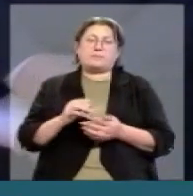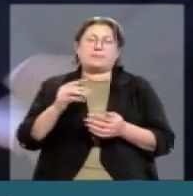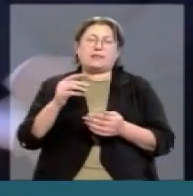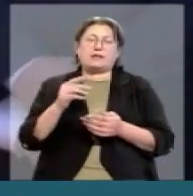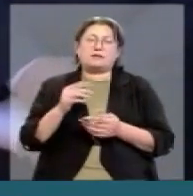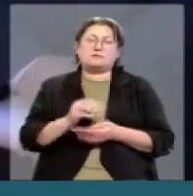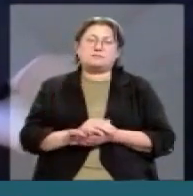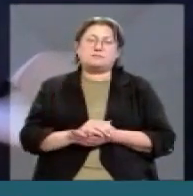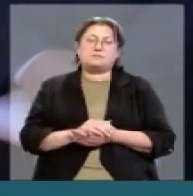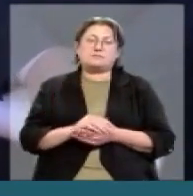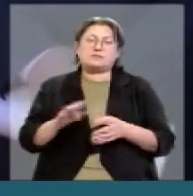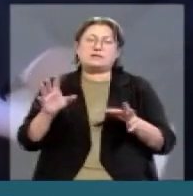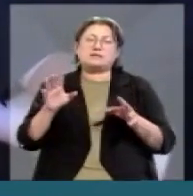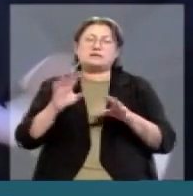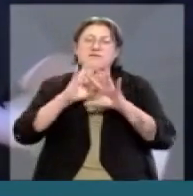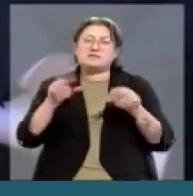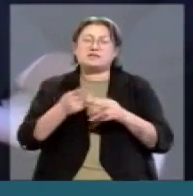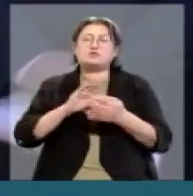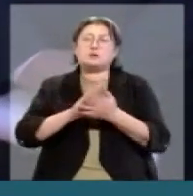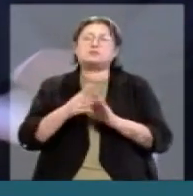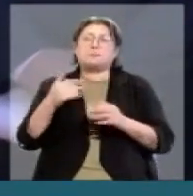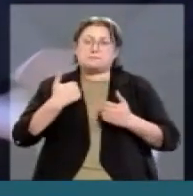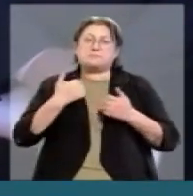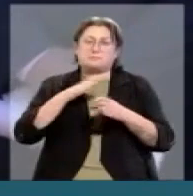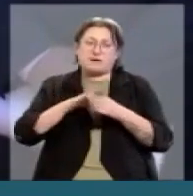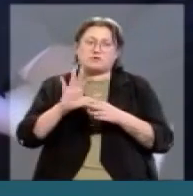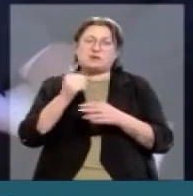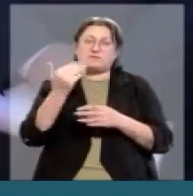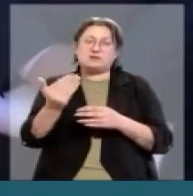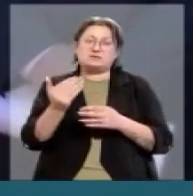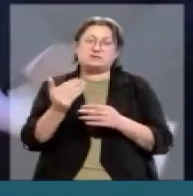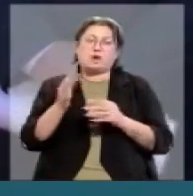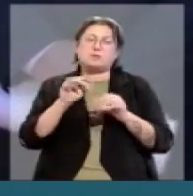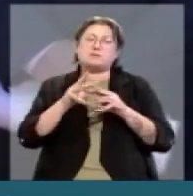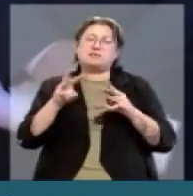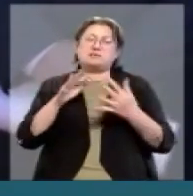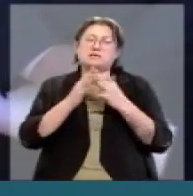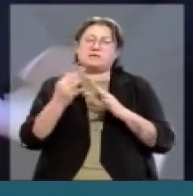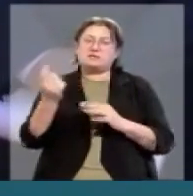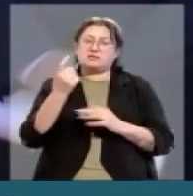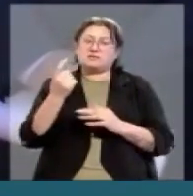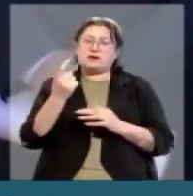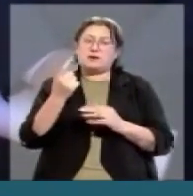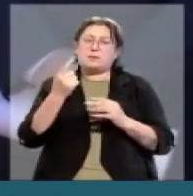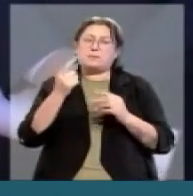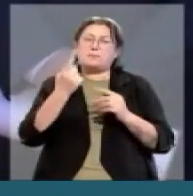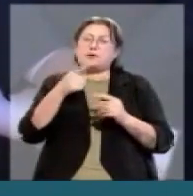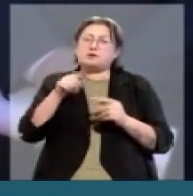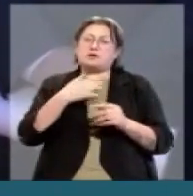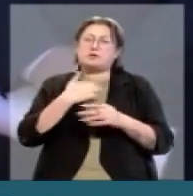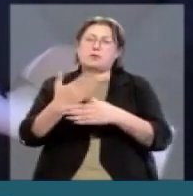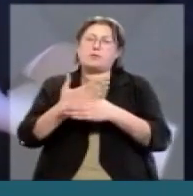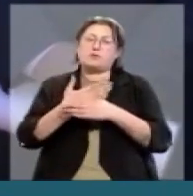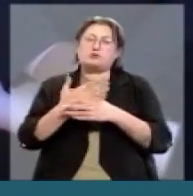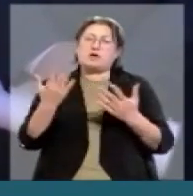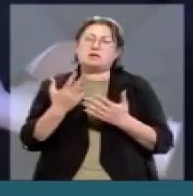что со всей этой ситуацией мы справимся. От вас, от Министерства сельского хозяйства, прежде всего хотелось бы помощи